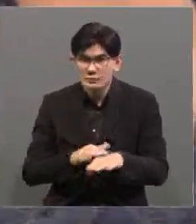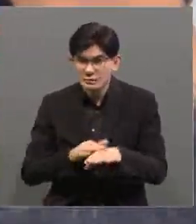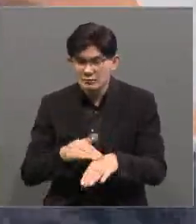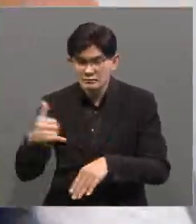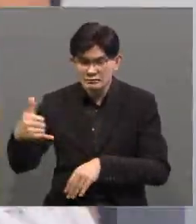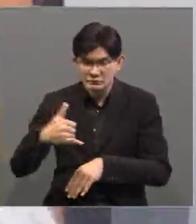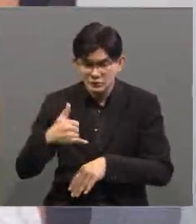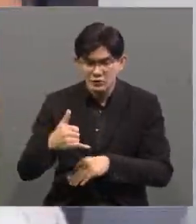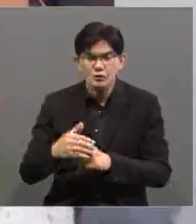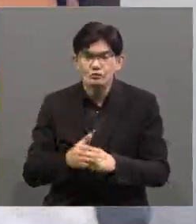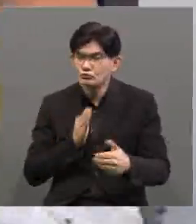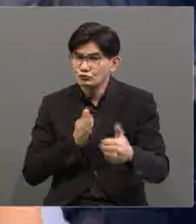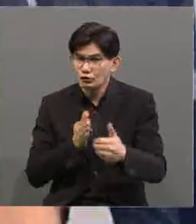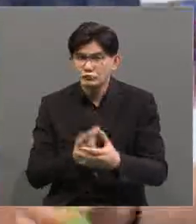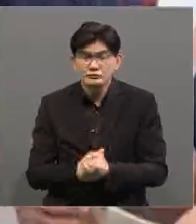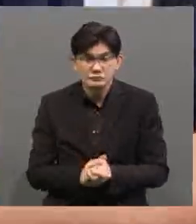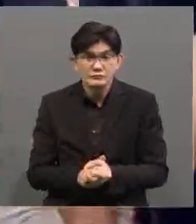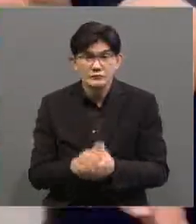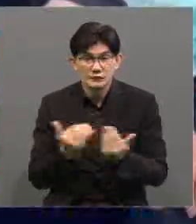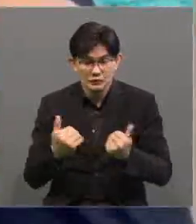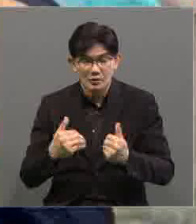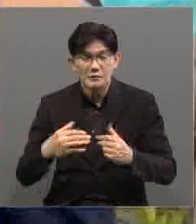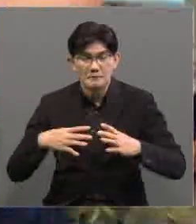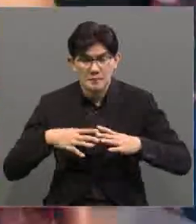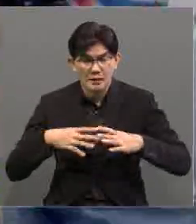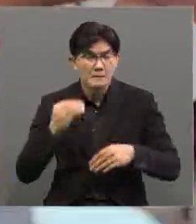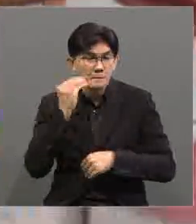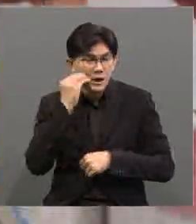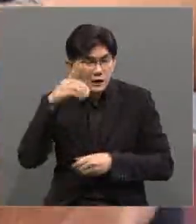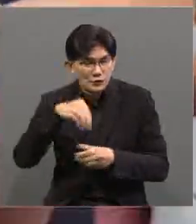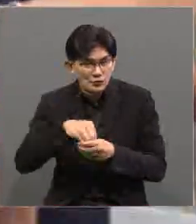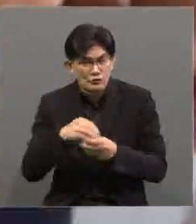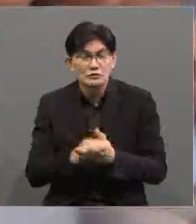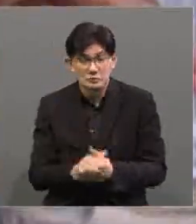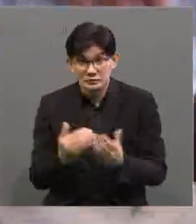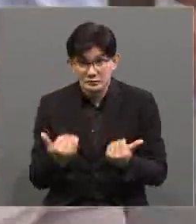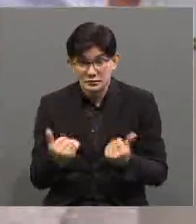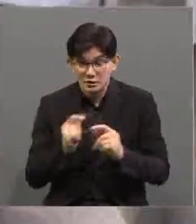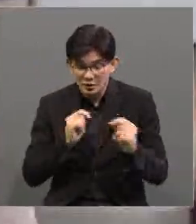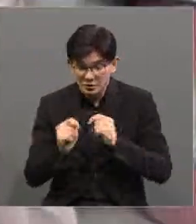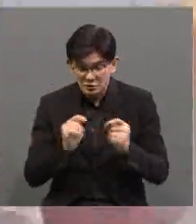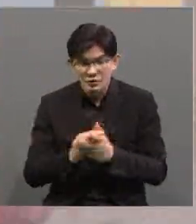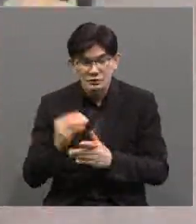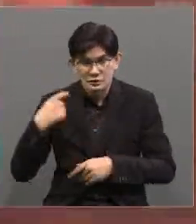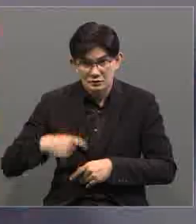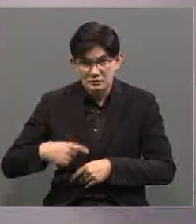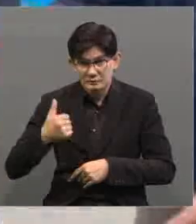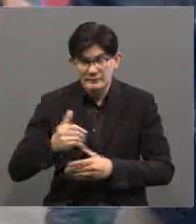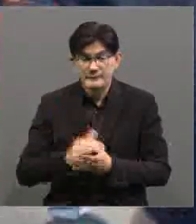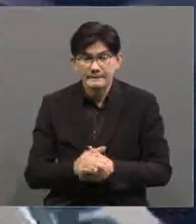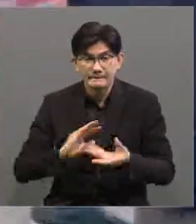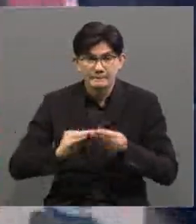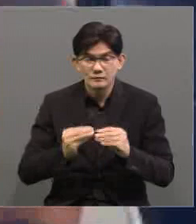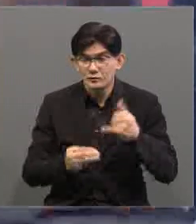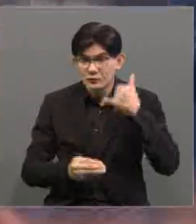ติดต่อกำนันนกโดยตรงซึ่งยังพักอาศัยอยู่ที่บ้านเพื่อความสะดวกก็สามารถติดต่อจับทนายความได้ด้วยก็มีเบ